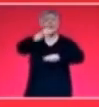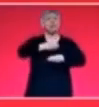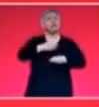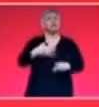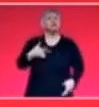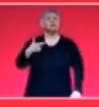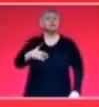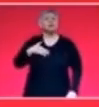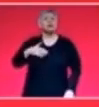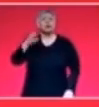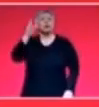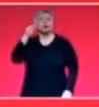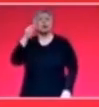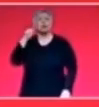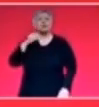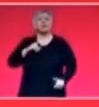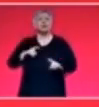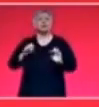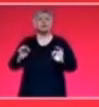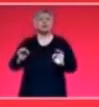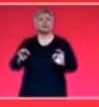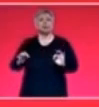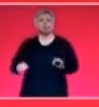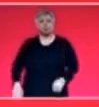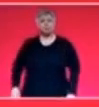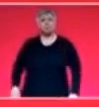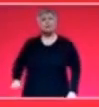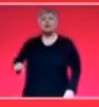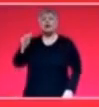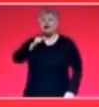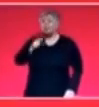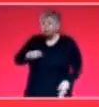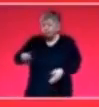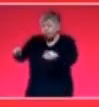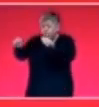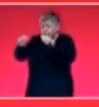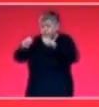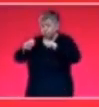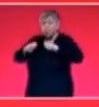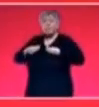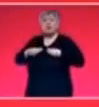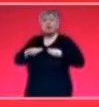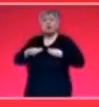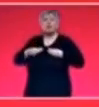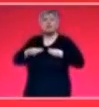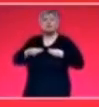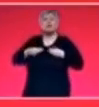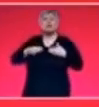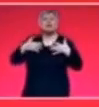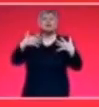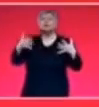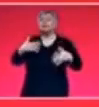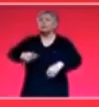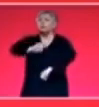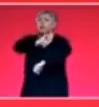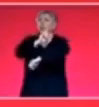αυτό που έμαθα είναι αυτό που ατσαλώνει τον Έλληνα. Αυτό που ατσαλώνει